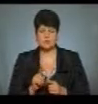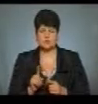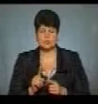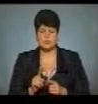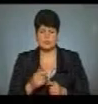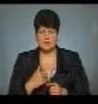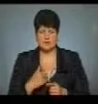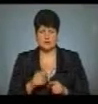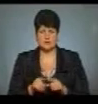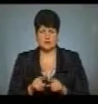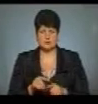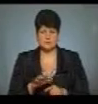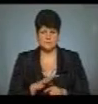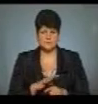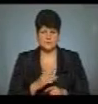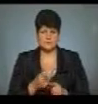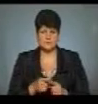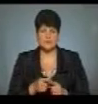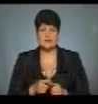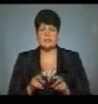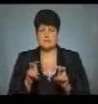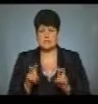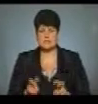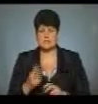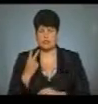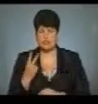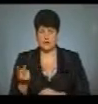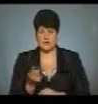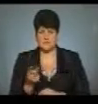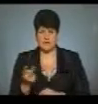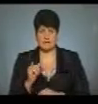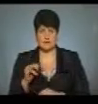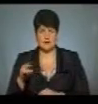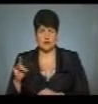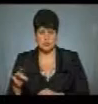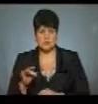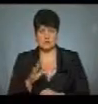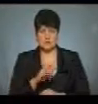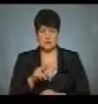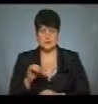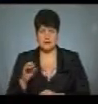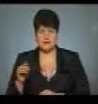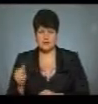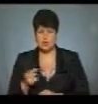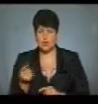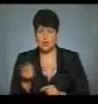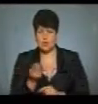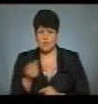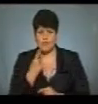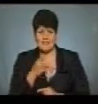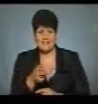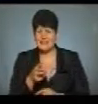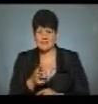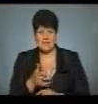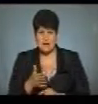вчасно, я готовий розпочати. На лаві підсудних двоє – Іван Приходько та Володимир Петровець. Вони обидва говорять, не стріляли, а